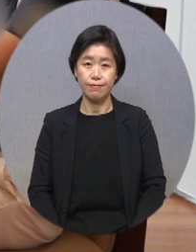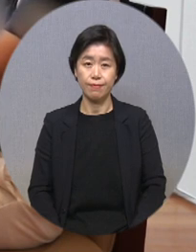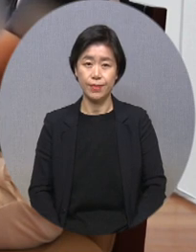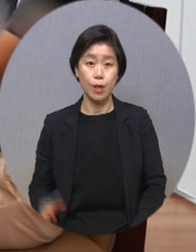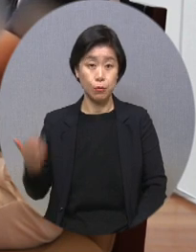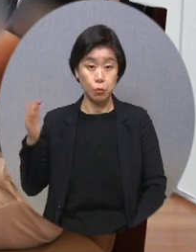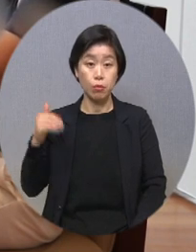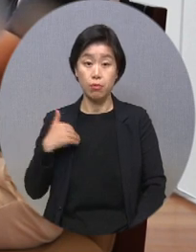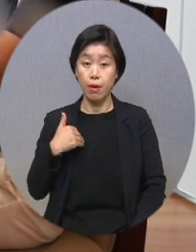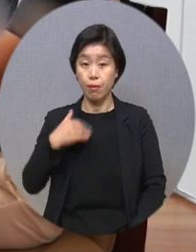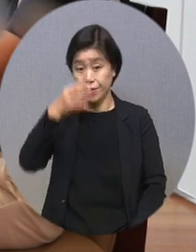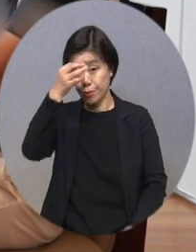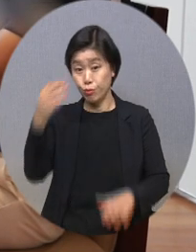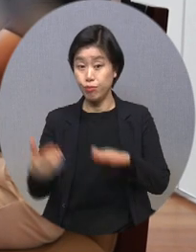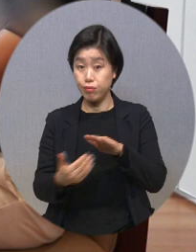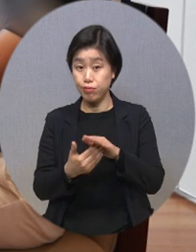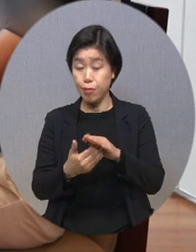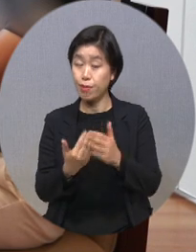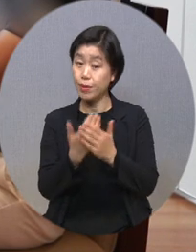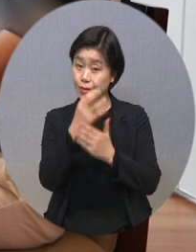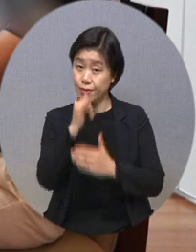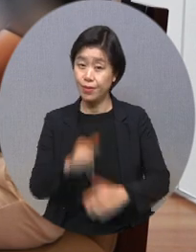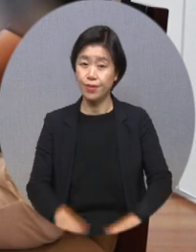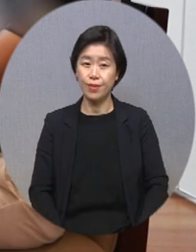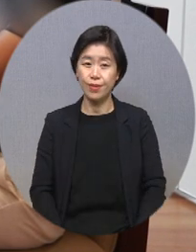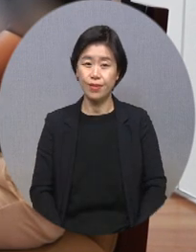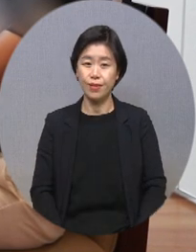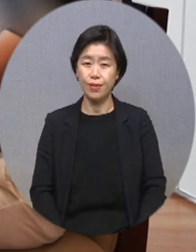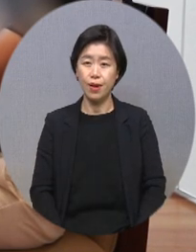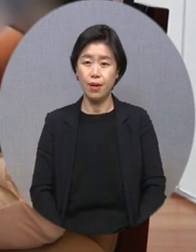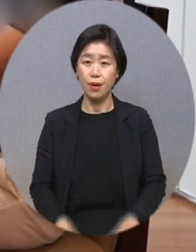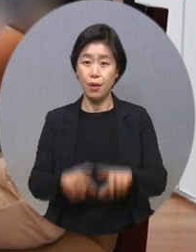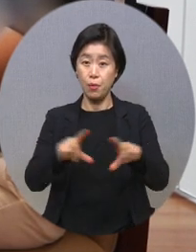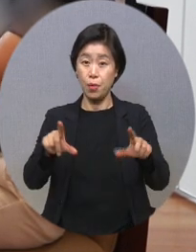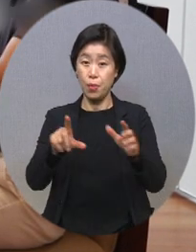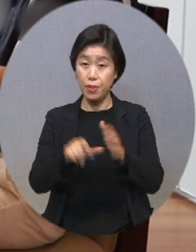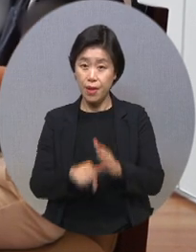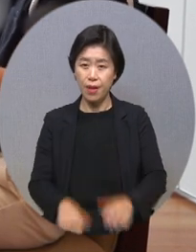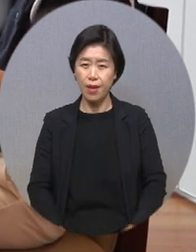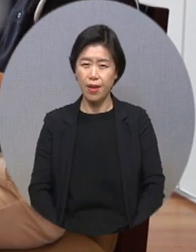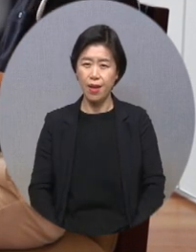살짝 올라와가지고. 물 올라왔어. 제가 원래 평소 때는 원래 여자들이랑 칠 때는